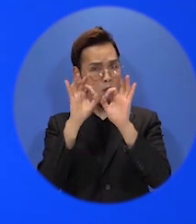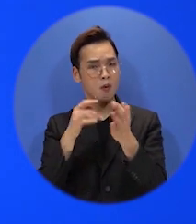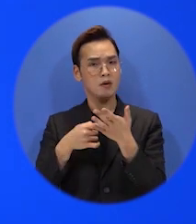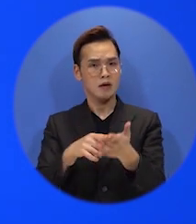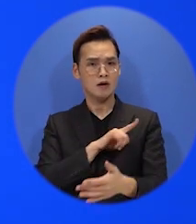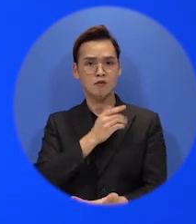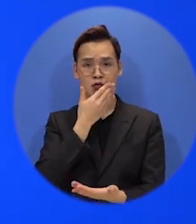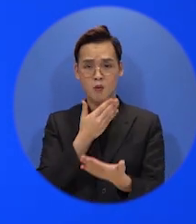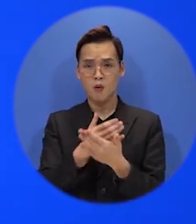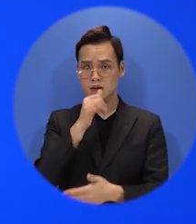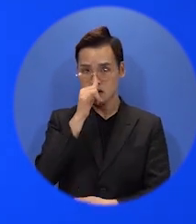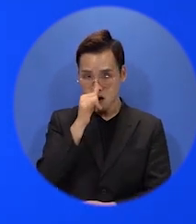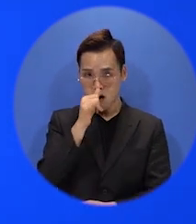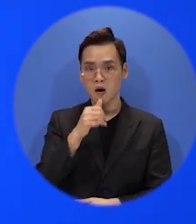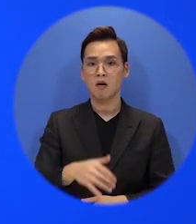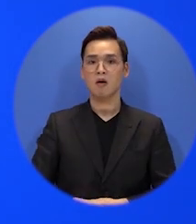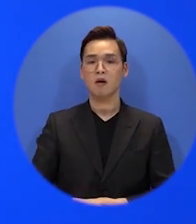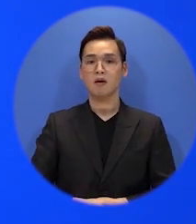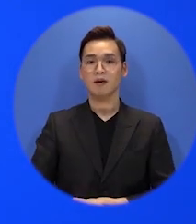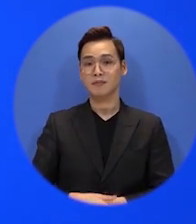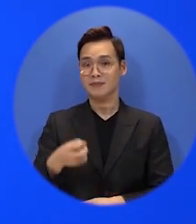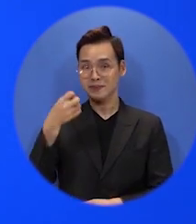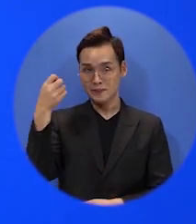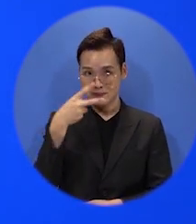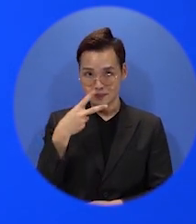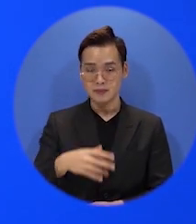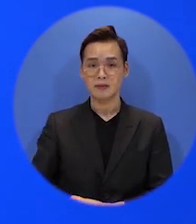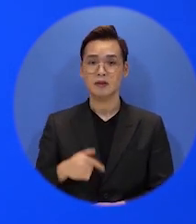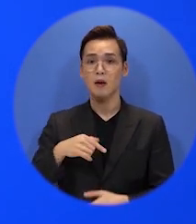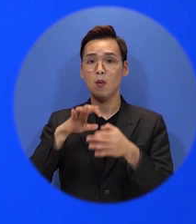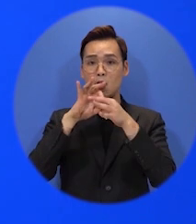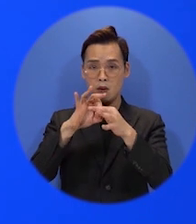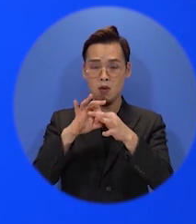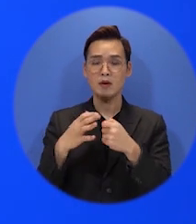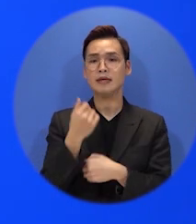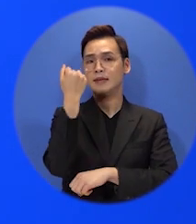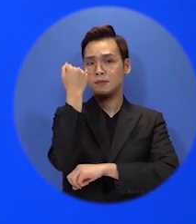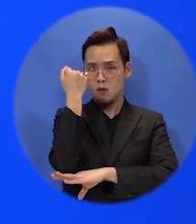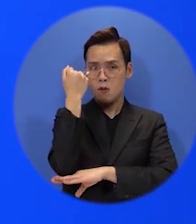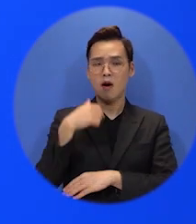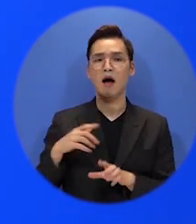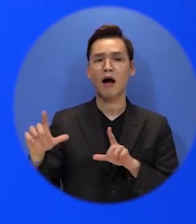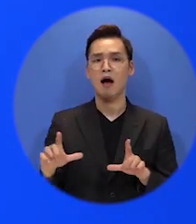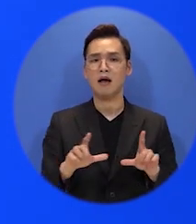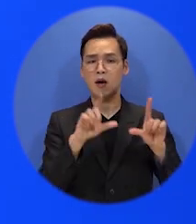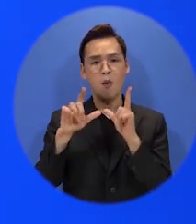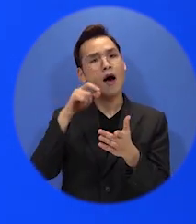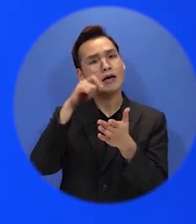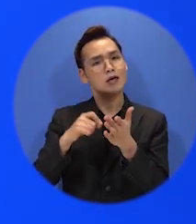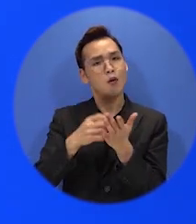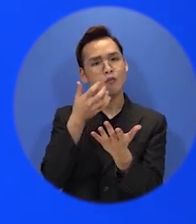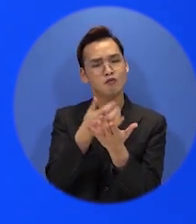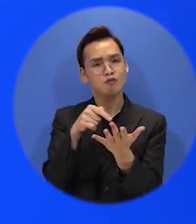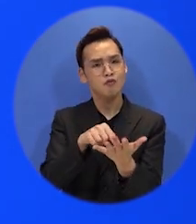중요합니다. 그리고 학종 네. 얘기를 본론으로 다시 들어가서요. 네. 학종과 관련해서는 기본적으로 학교 생활 기록부를